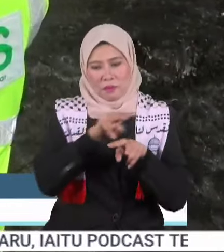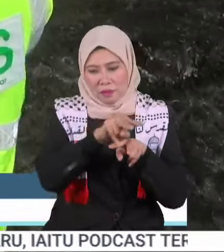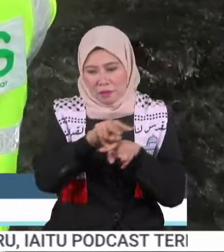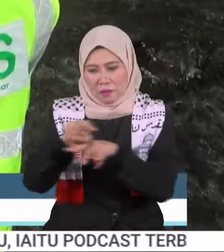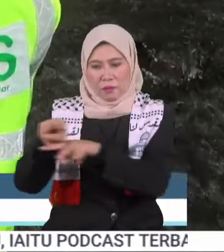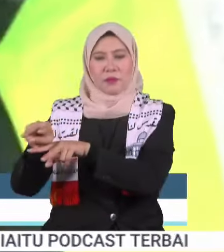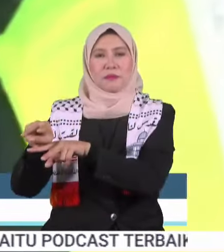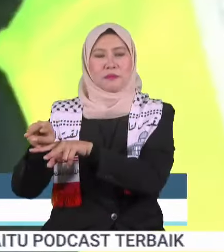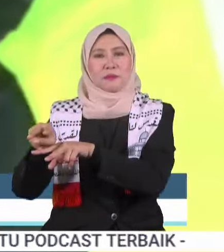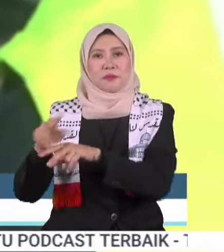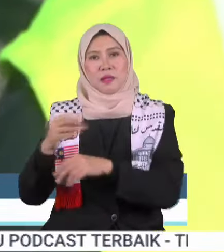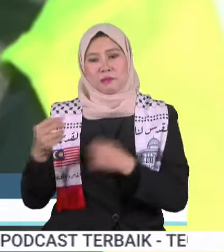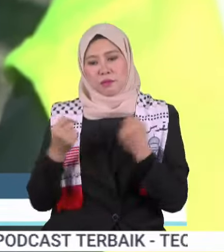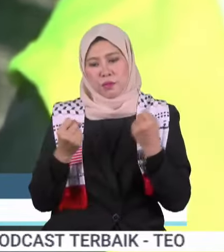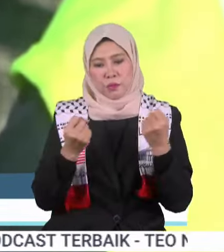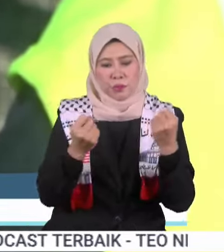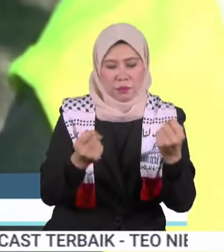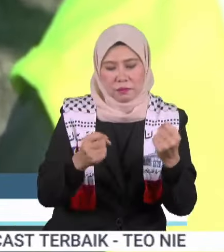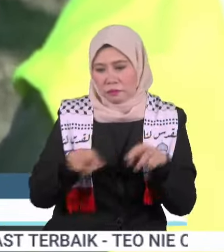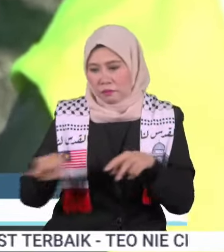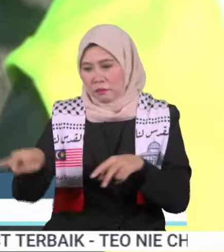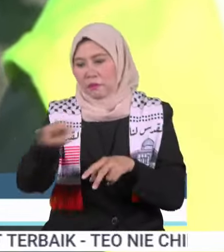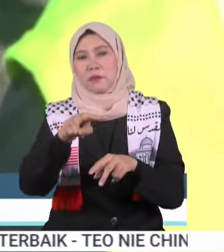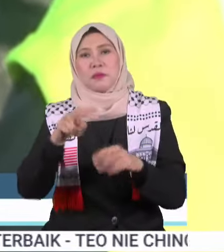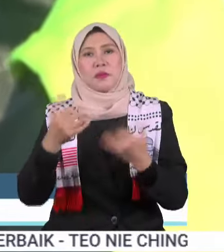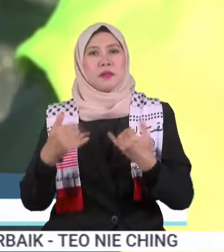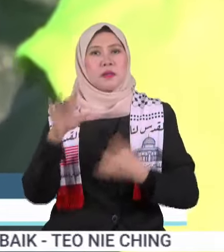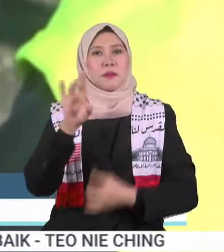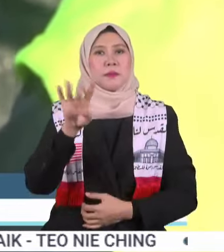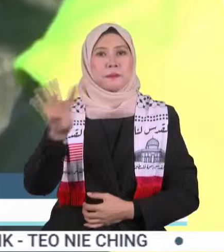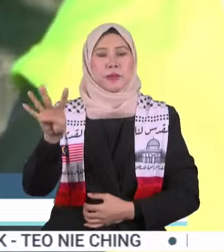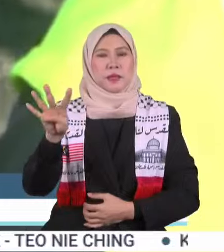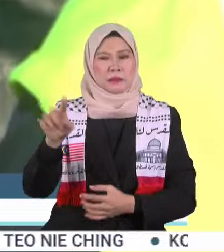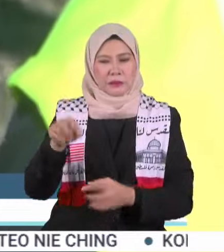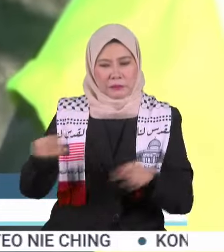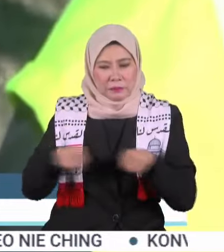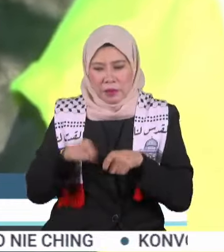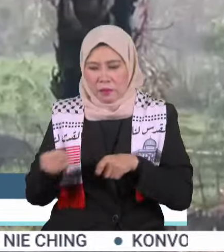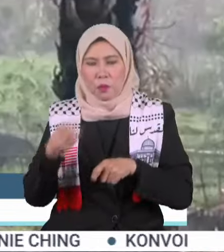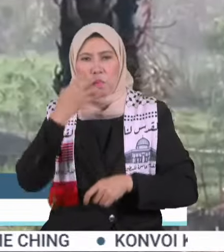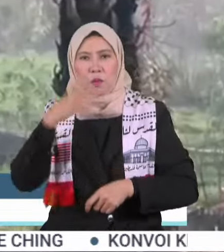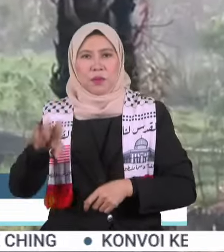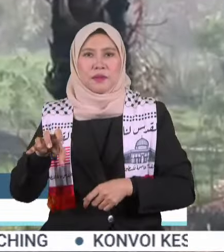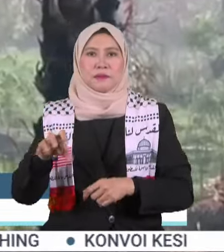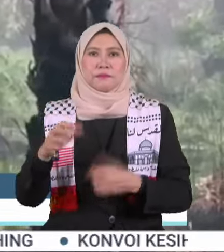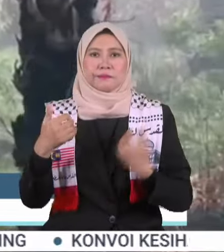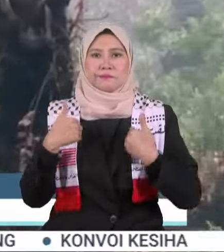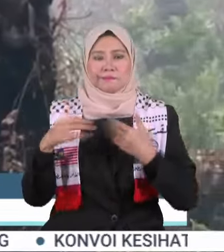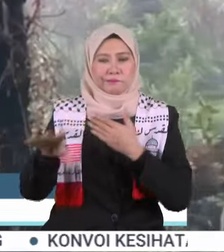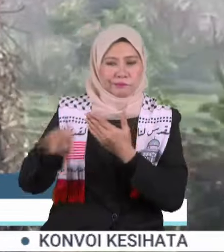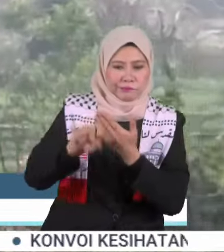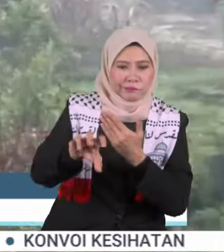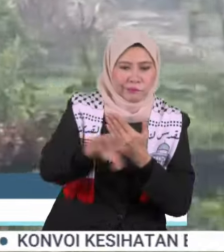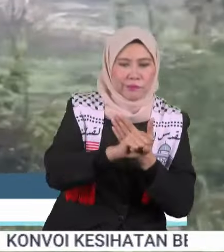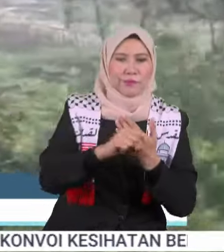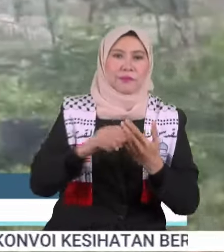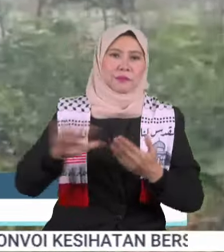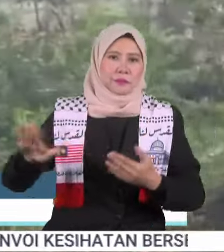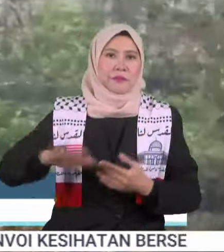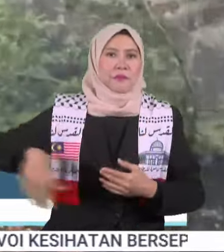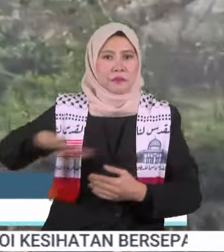pemantauan harian dan rondaan operasi di 84 titik panas yang dikenal pasti melalui Asian Specialized Meteorological